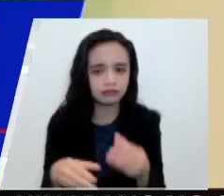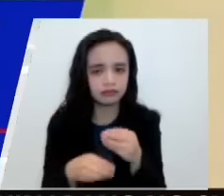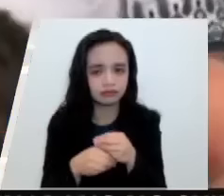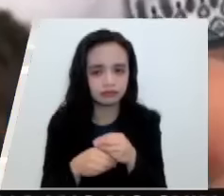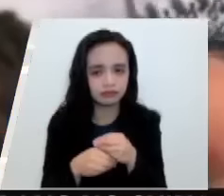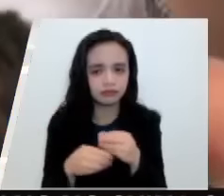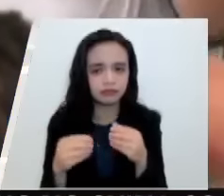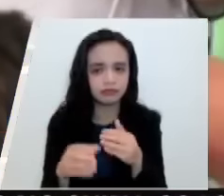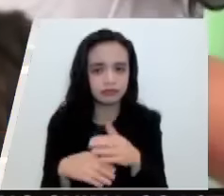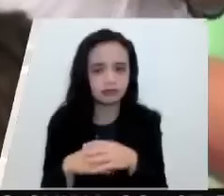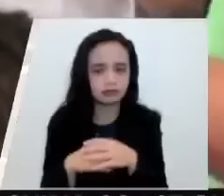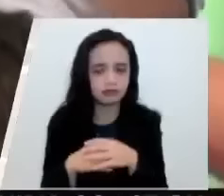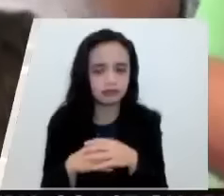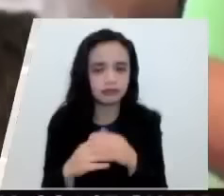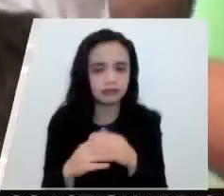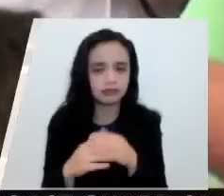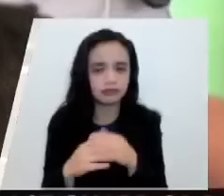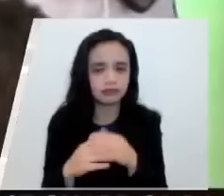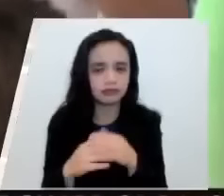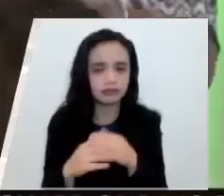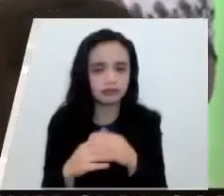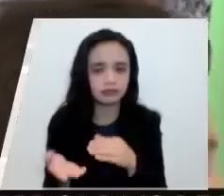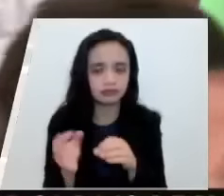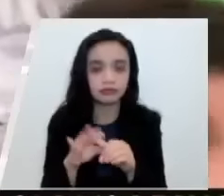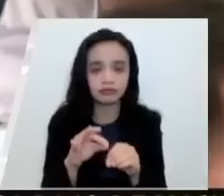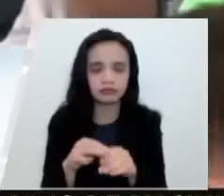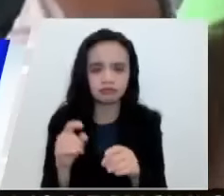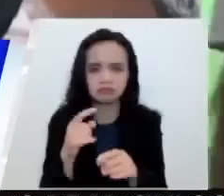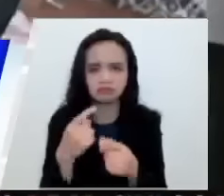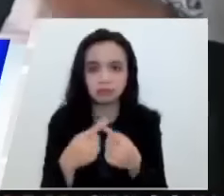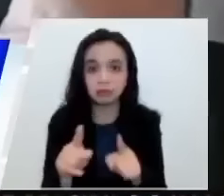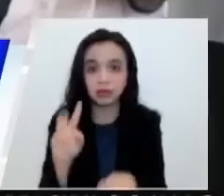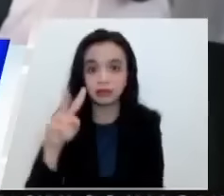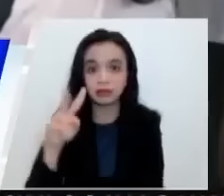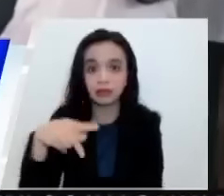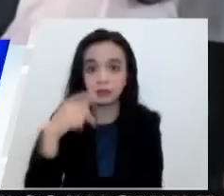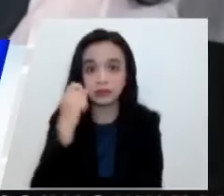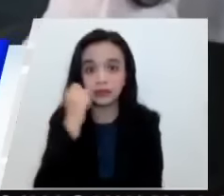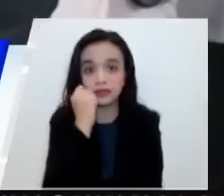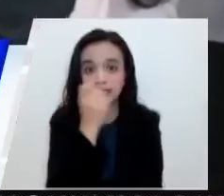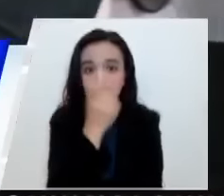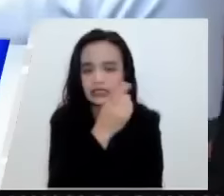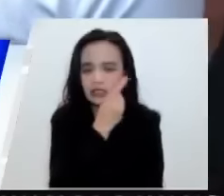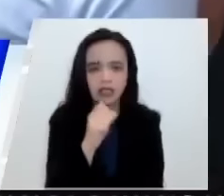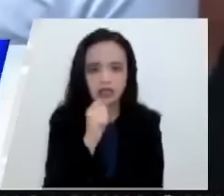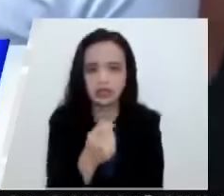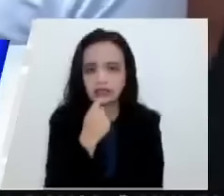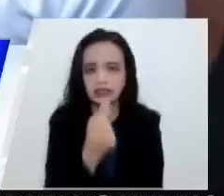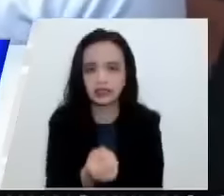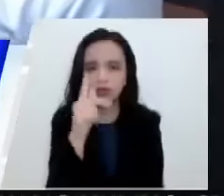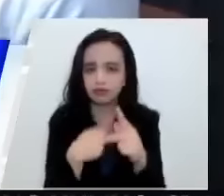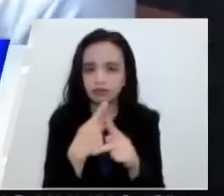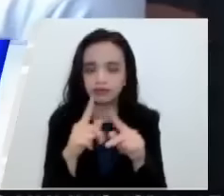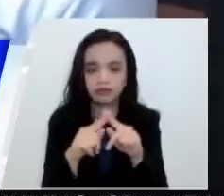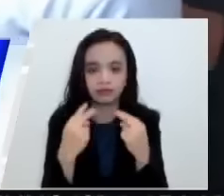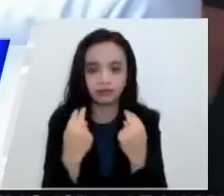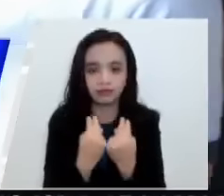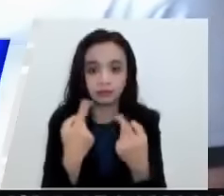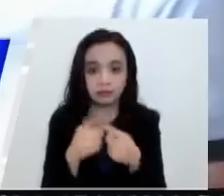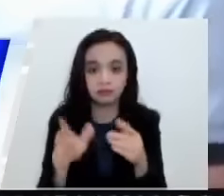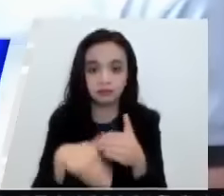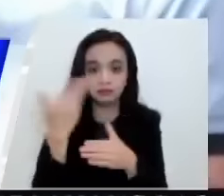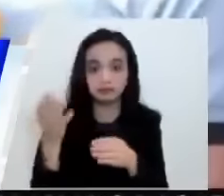eleksyon. Hindi binanggit ni Duterte kung para sa anong posisyon ang kanyang tatakbuhan. Pero ang susunod na eleksyon ay sa 2025 para sa